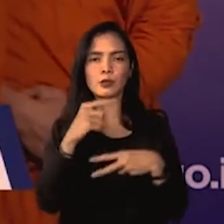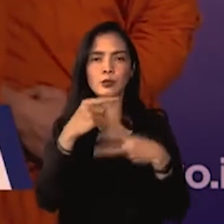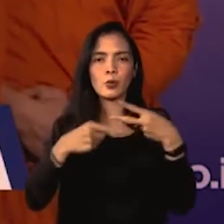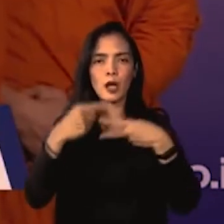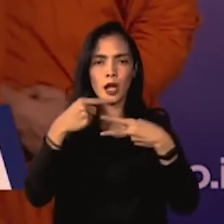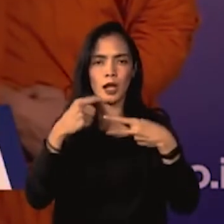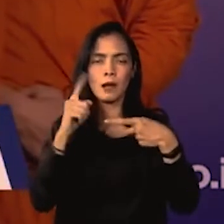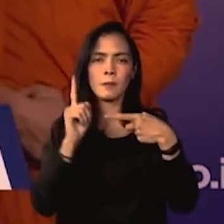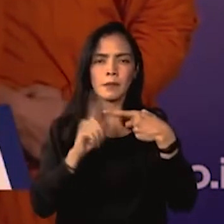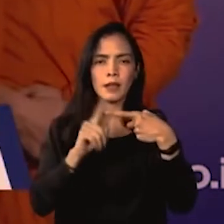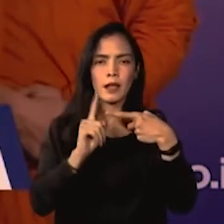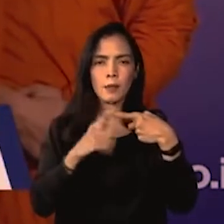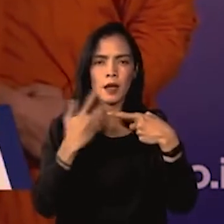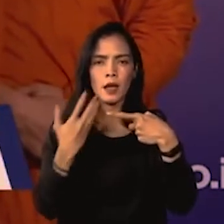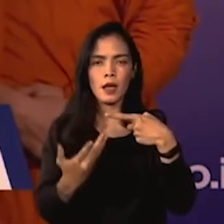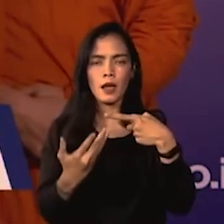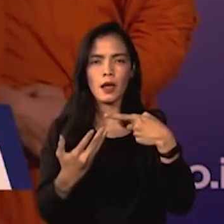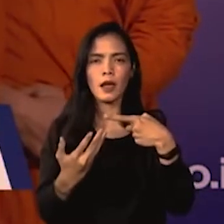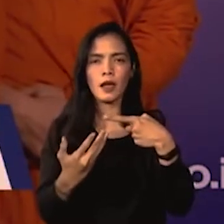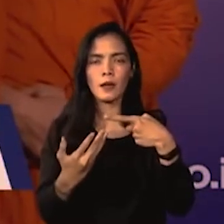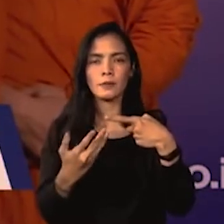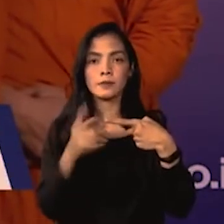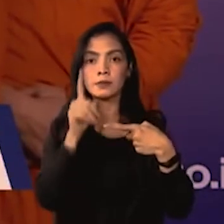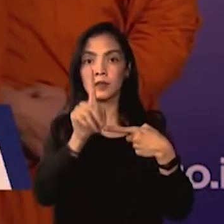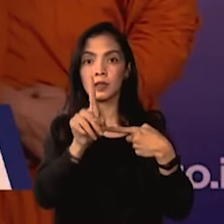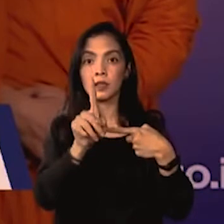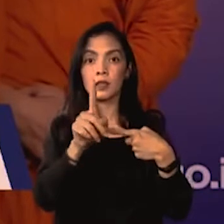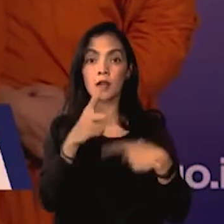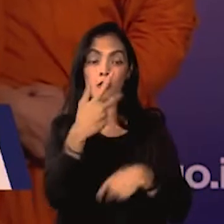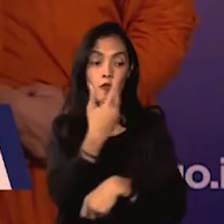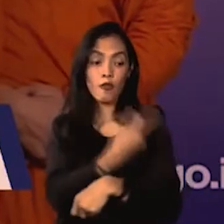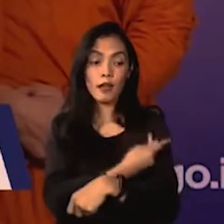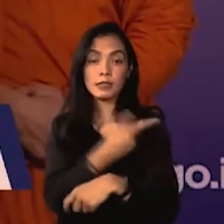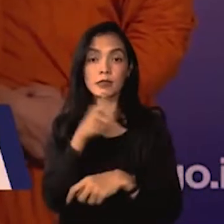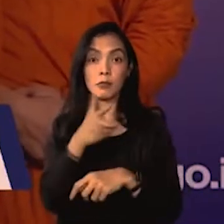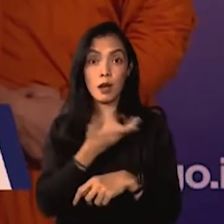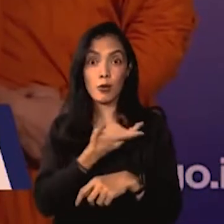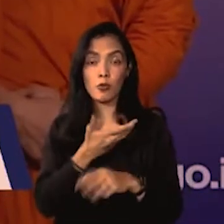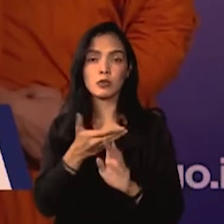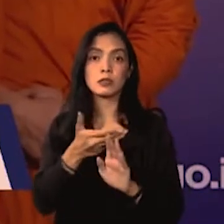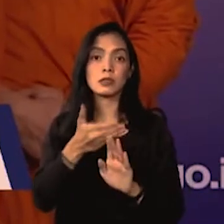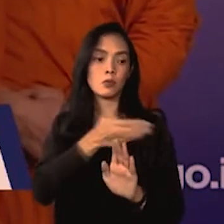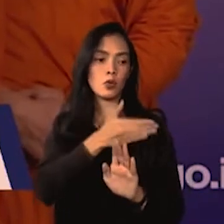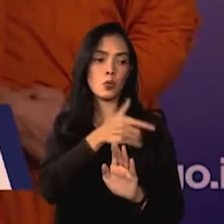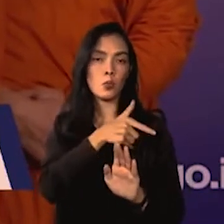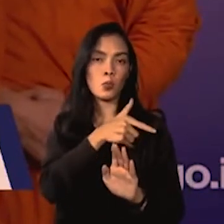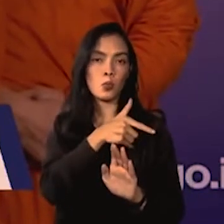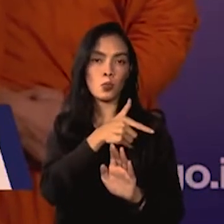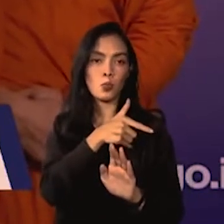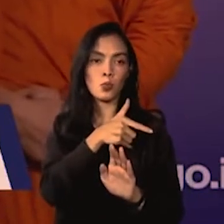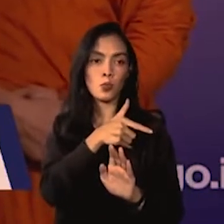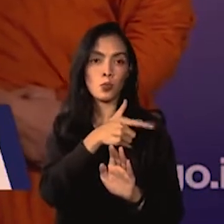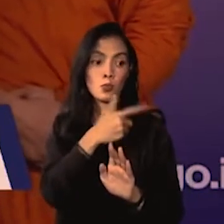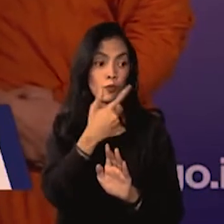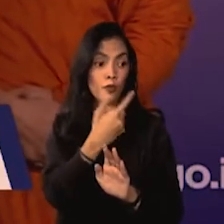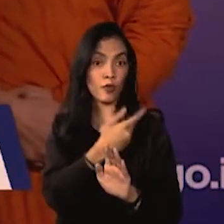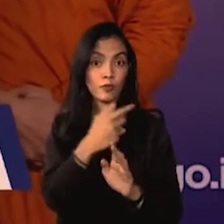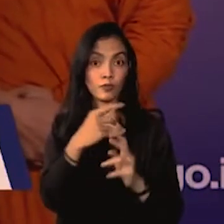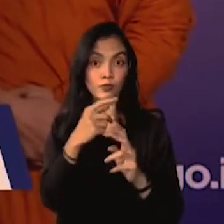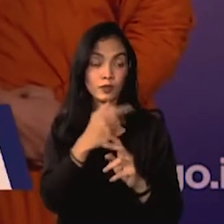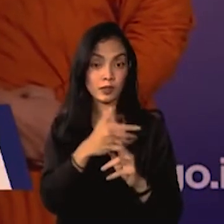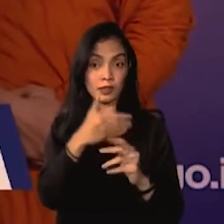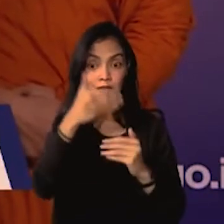hal. Yang pertama, sebelum melakukan vaksinasi dan setelah melakukan